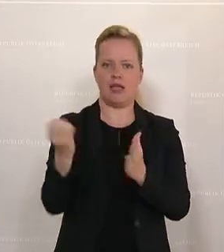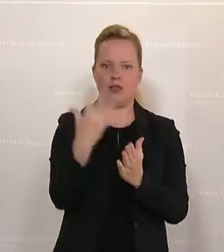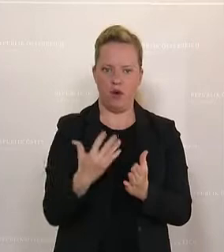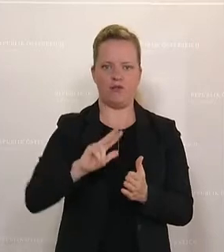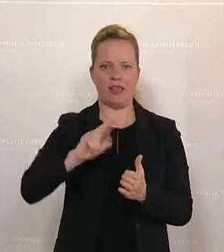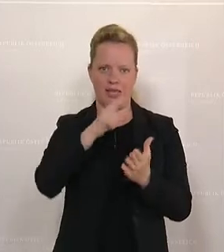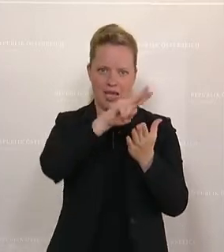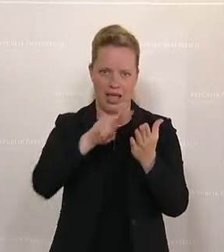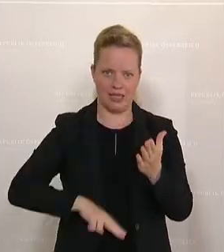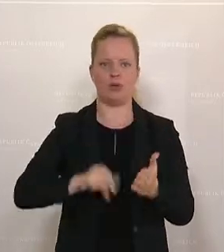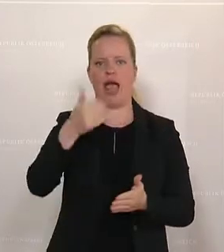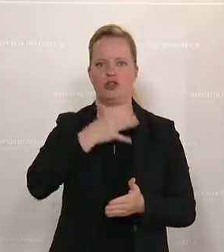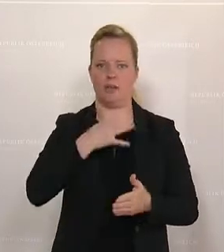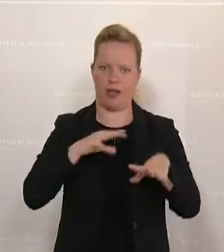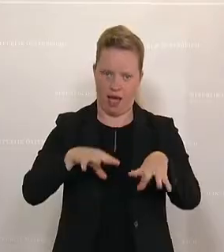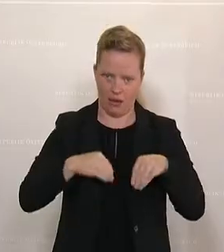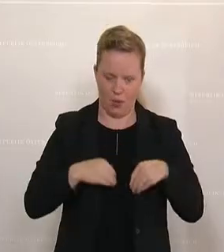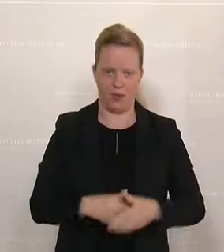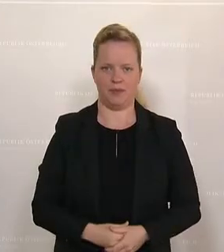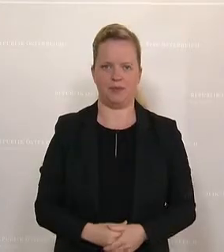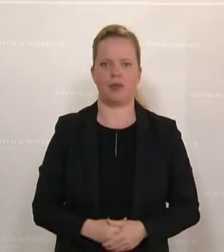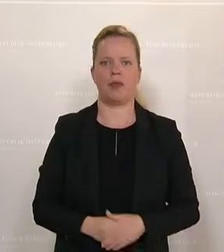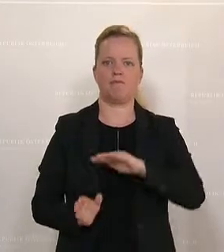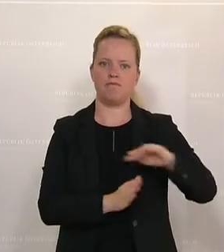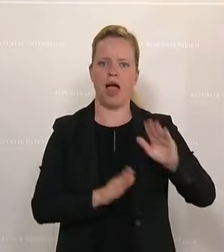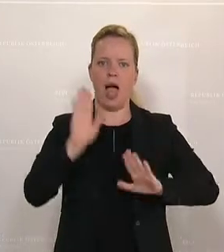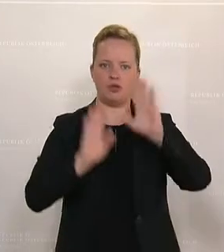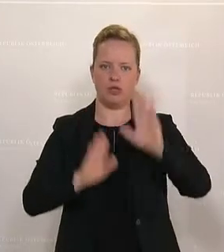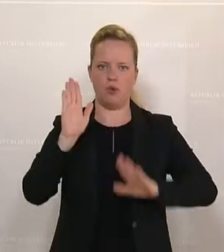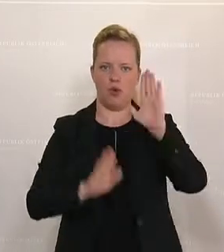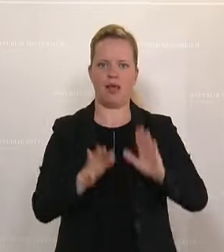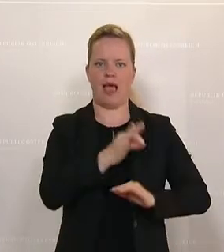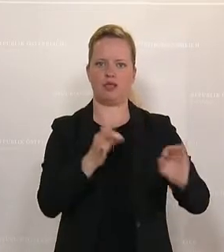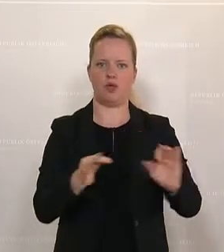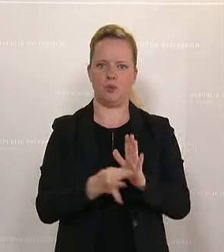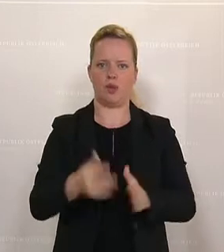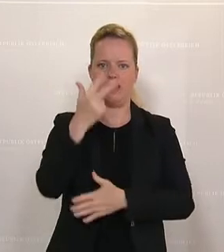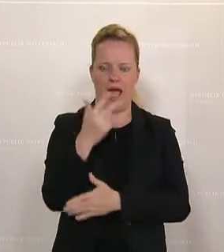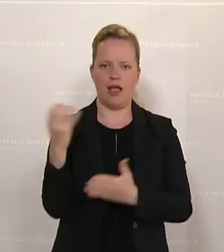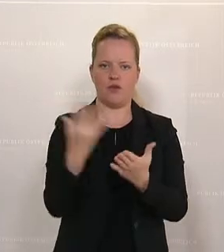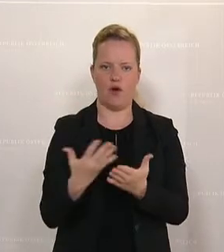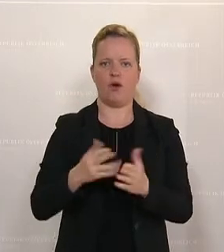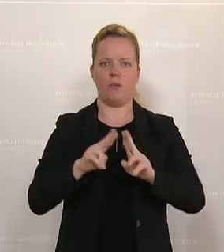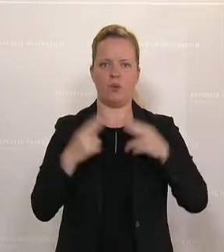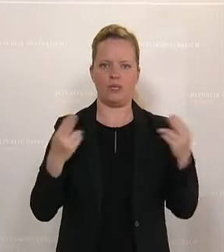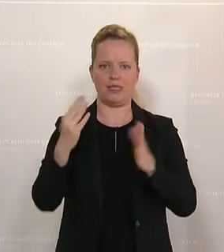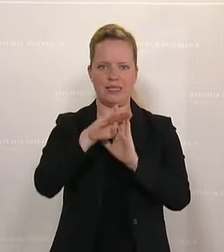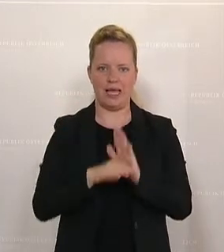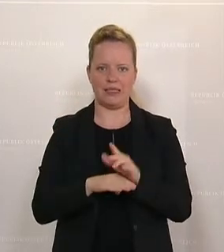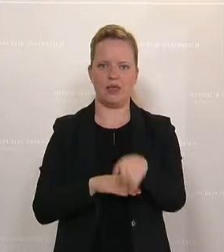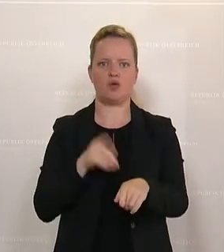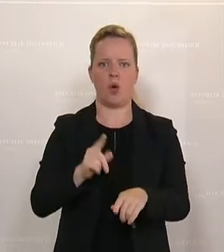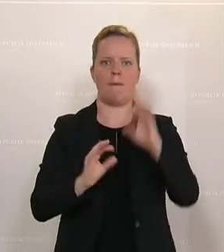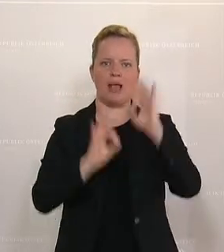dritter Lesung einstimmig angenommen. Abstimmung über den Tagesordnungspunkt 3. Entwurf betreffend ein Bundesgesetz, mit dem das